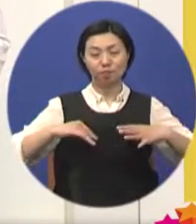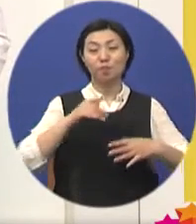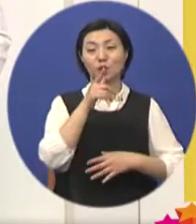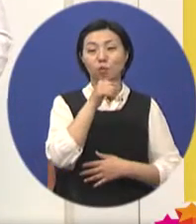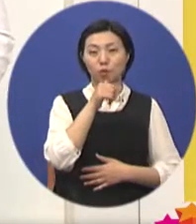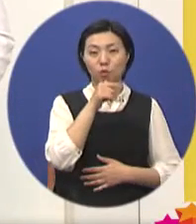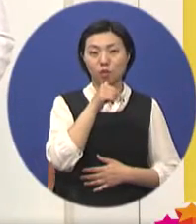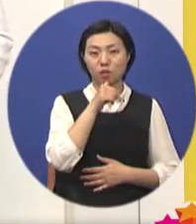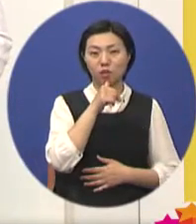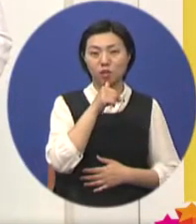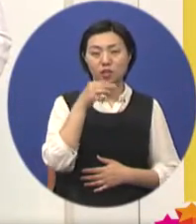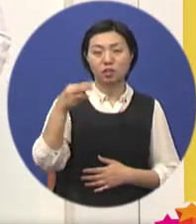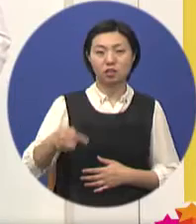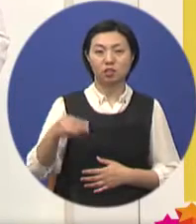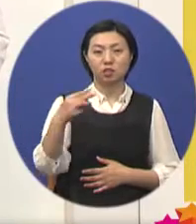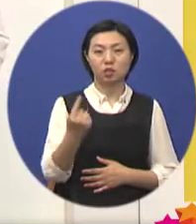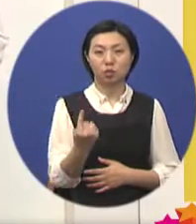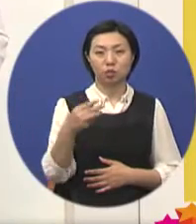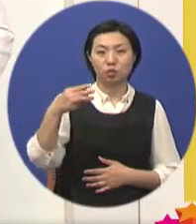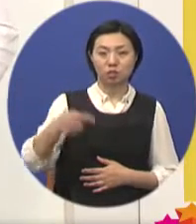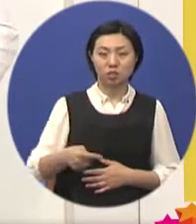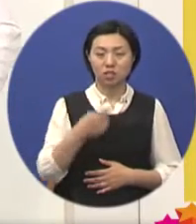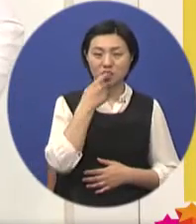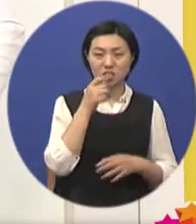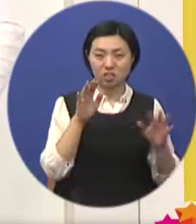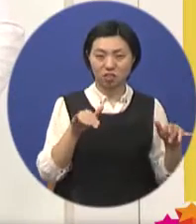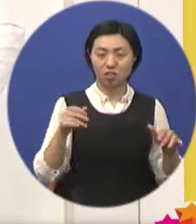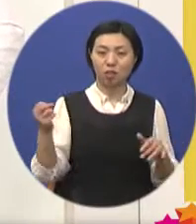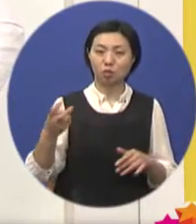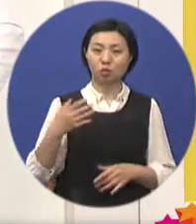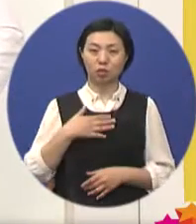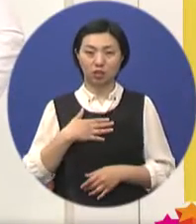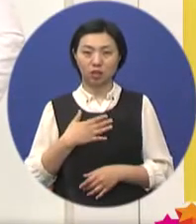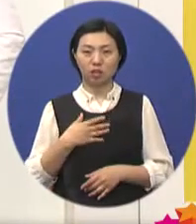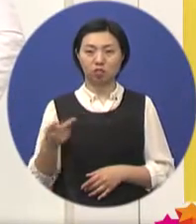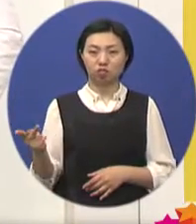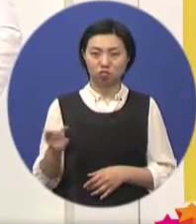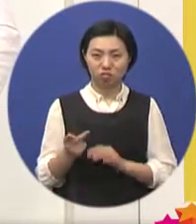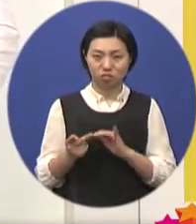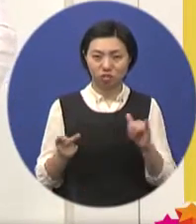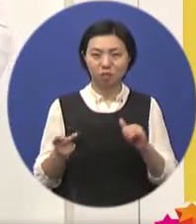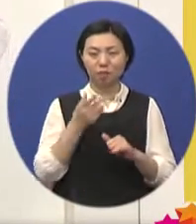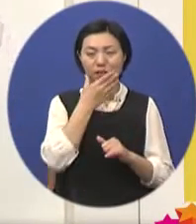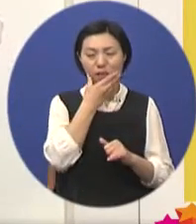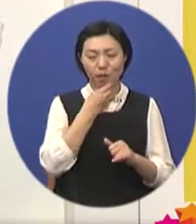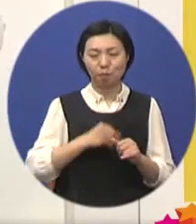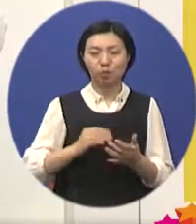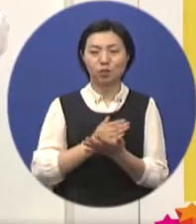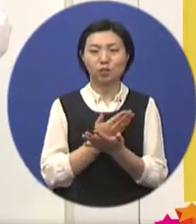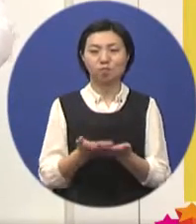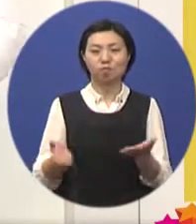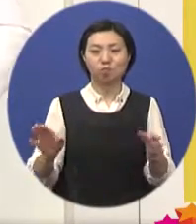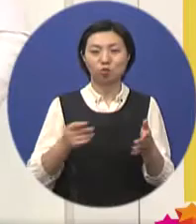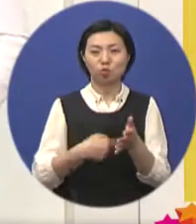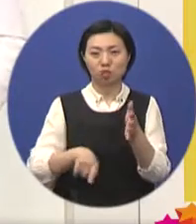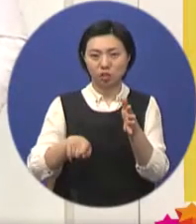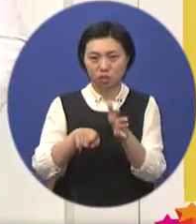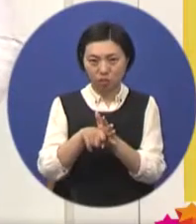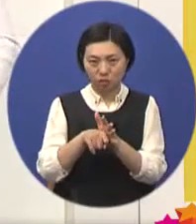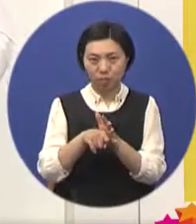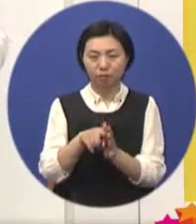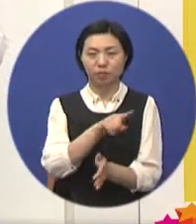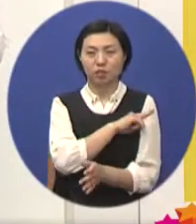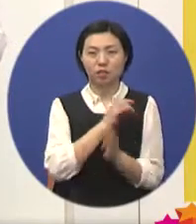천사 서정우 여러분에게 아낌없이 행복을 드리기 위해서 최선을 노력하고 있습니다. 네. 자, 이번에는